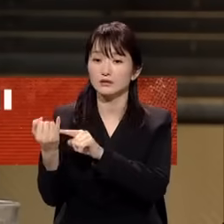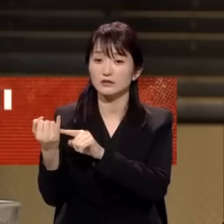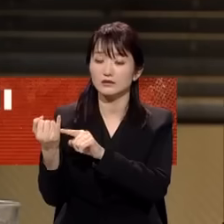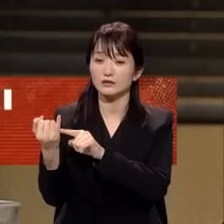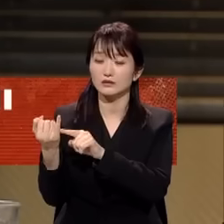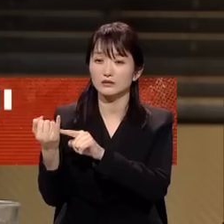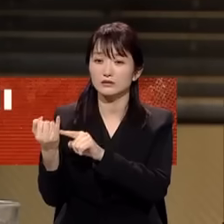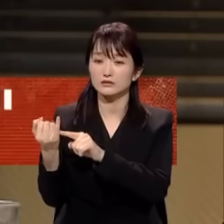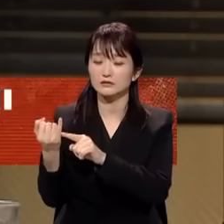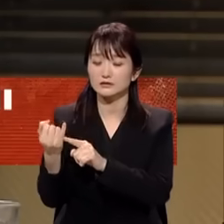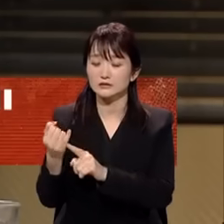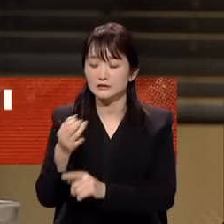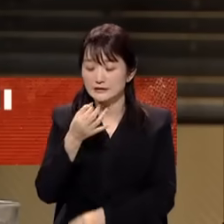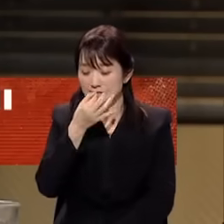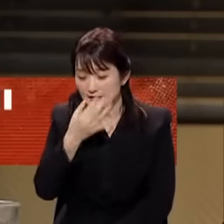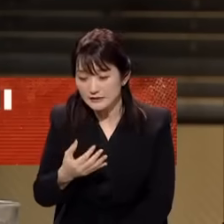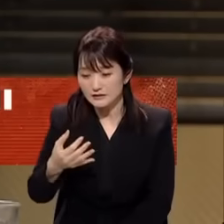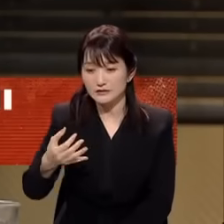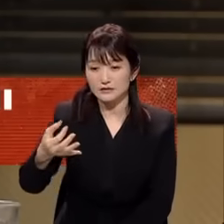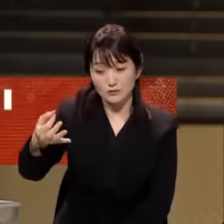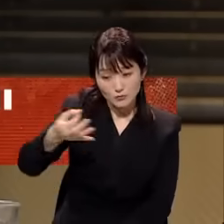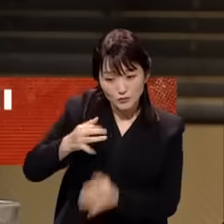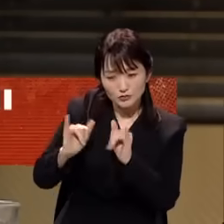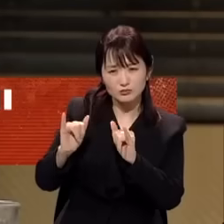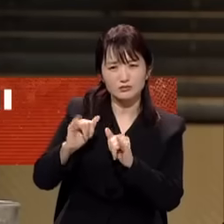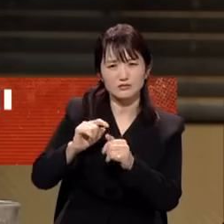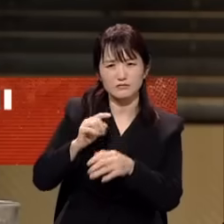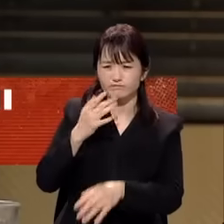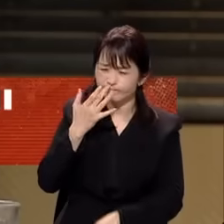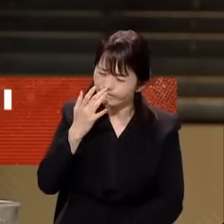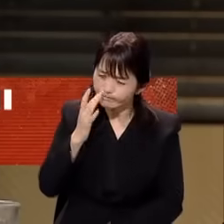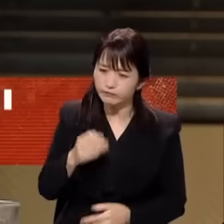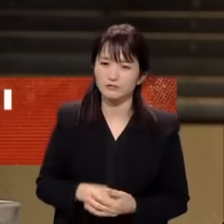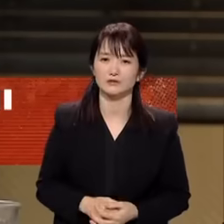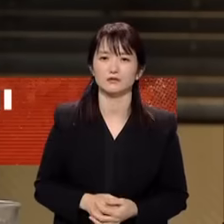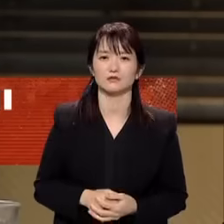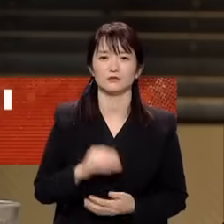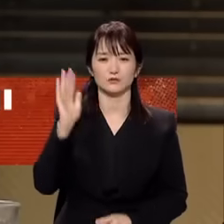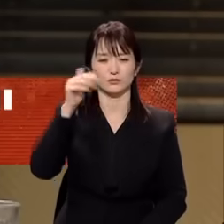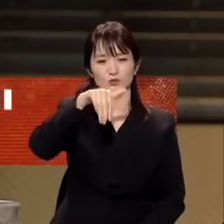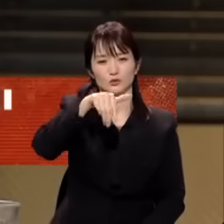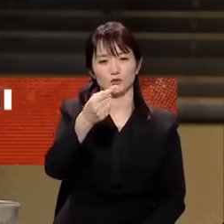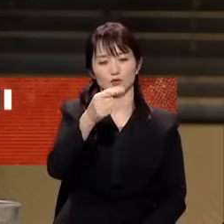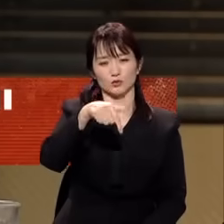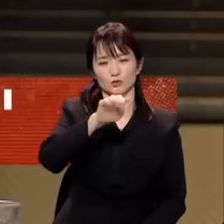참 어려우실 겁니다. 그러니까 저도 그러다 보니까 요즘에 자꾸 촉법소년의 연령도 낮춰야